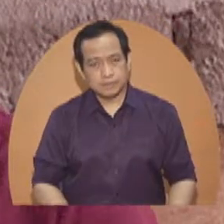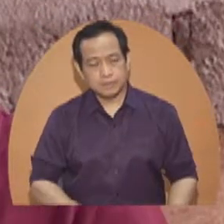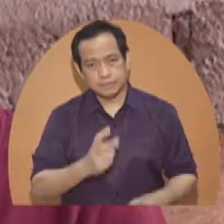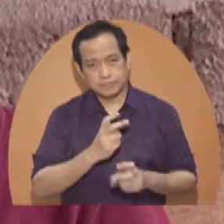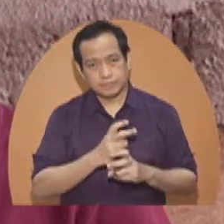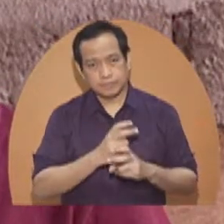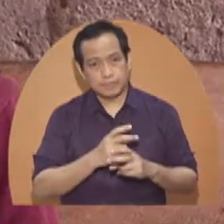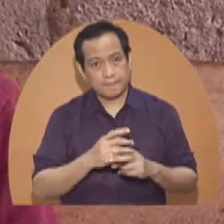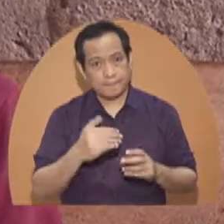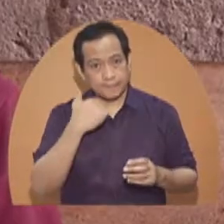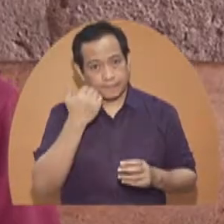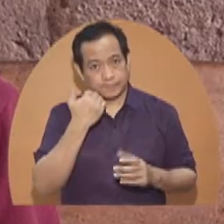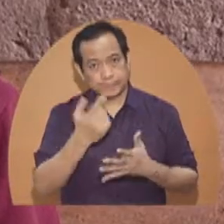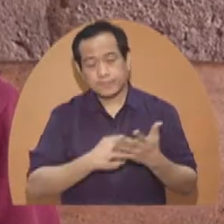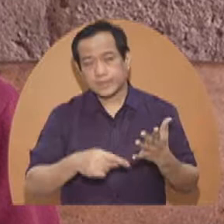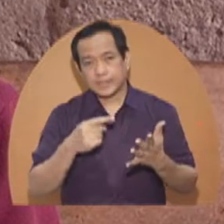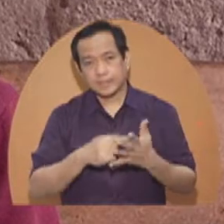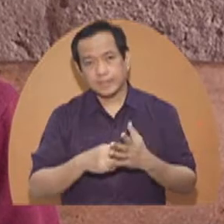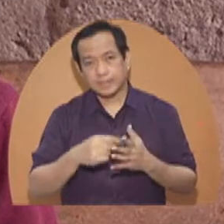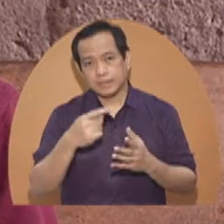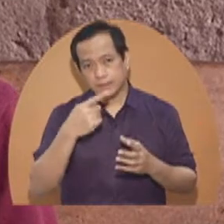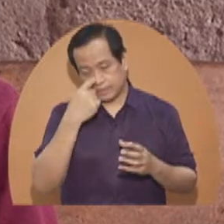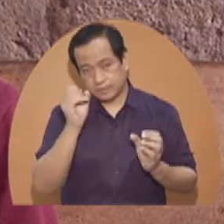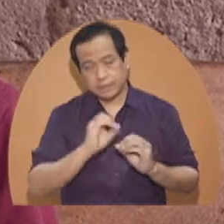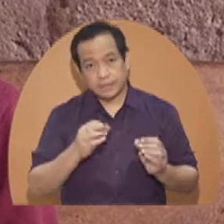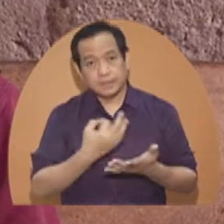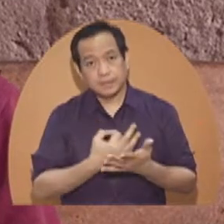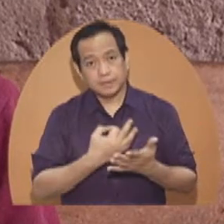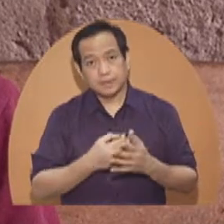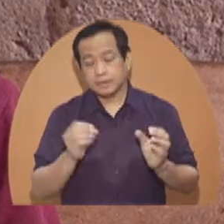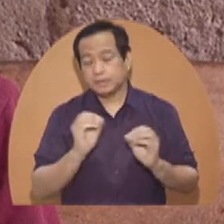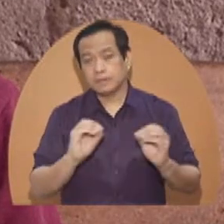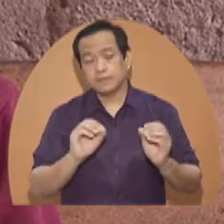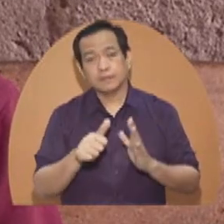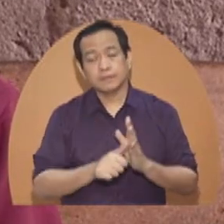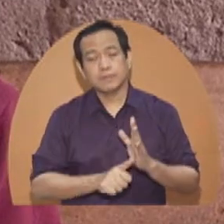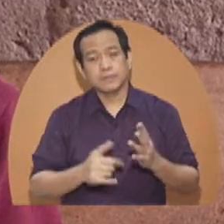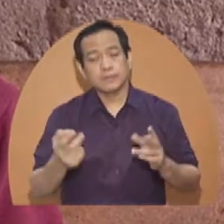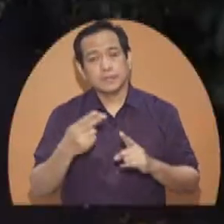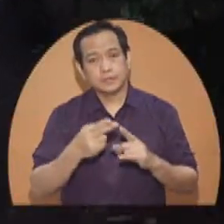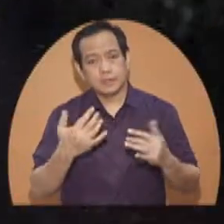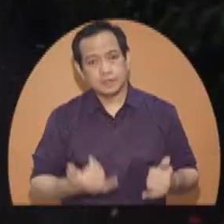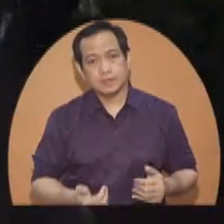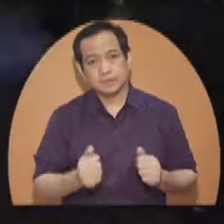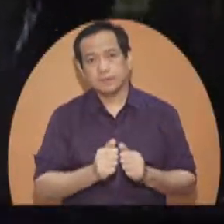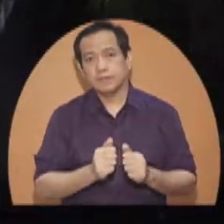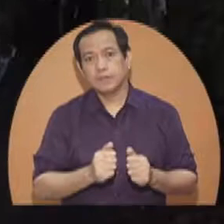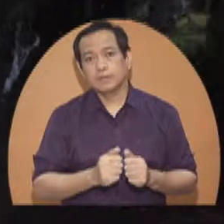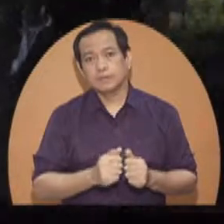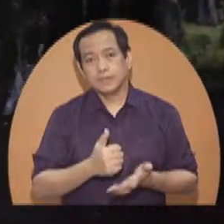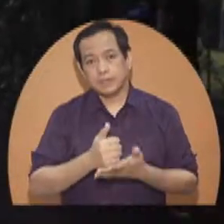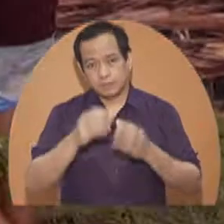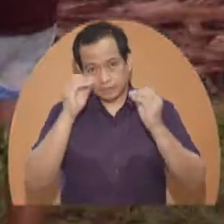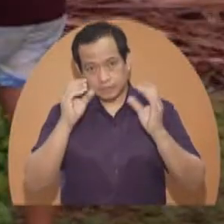nila. Wala daw po kasi silang pera. Hindi po nila wala pa po operahan. Sa tulong ng